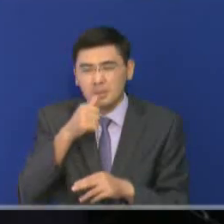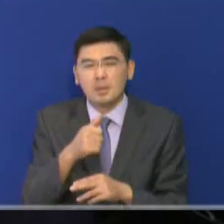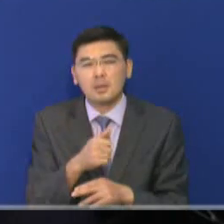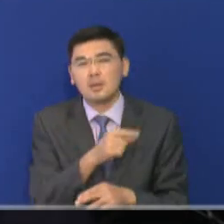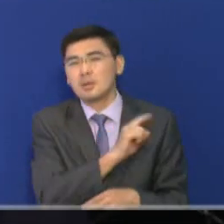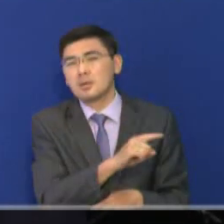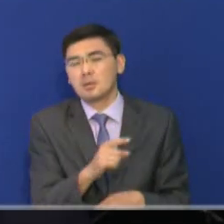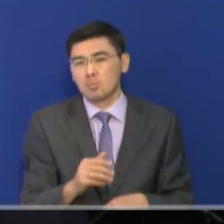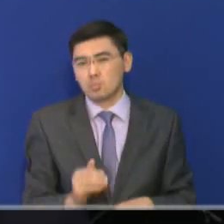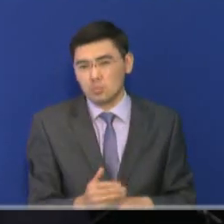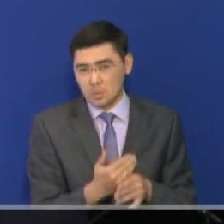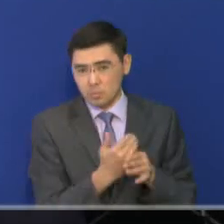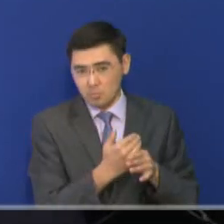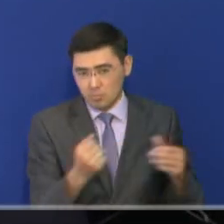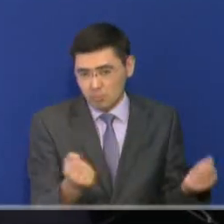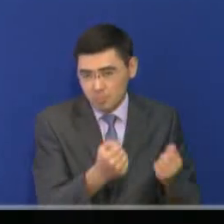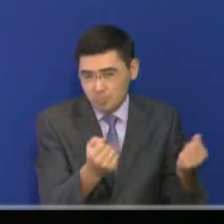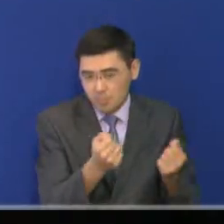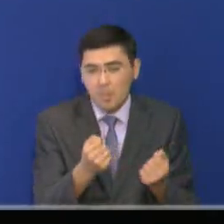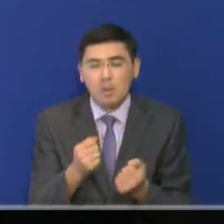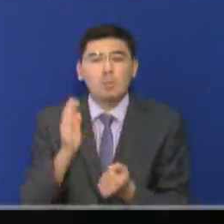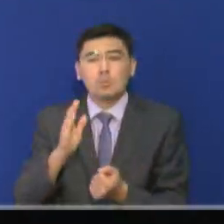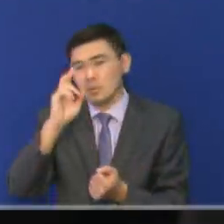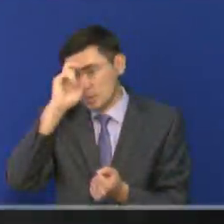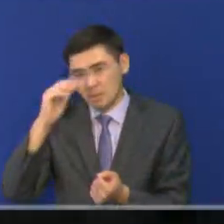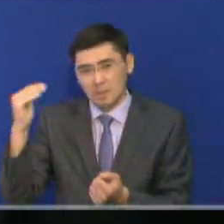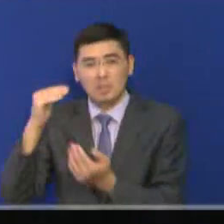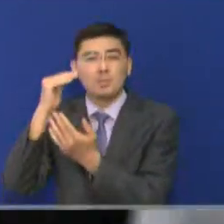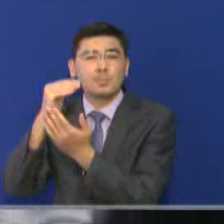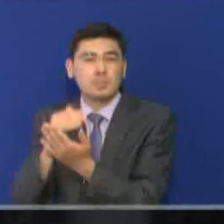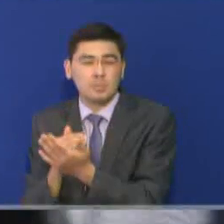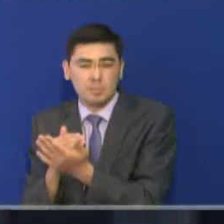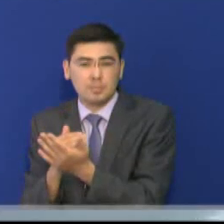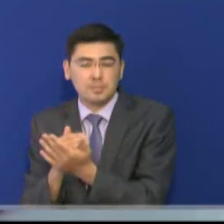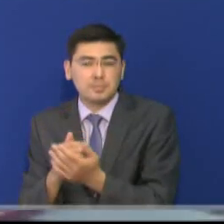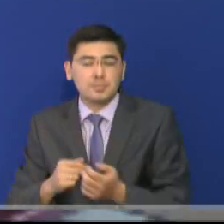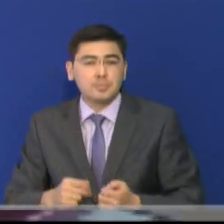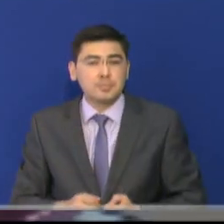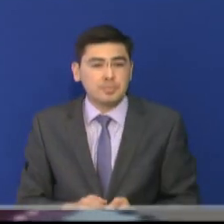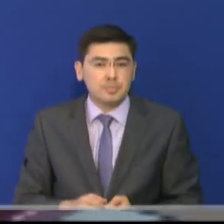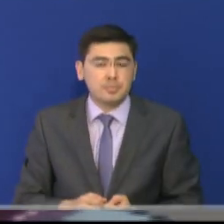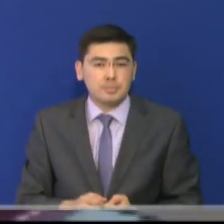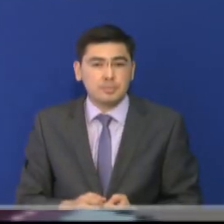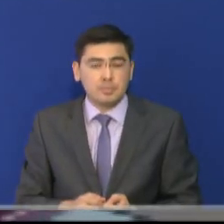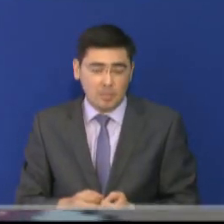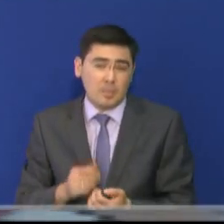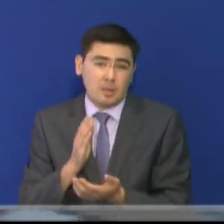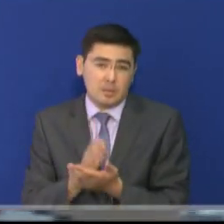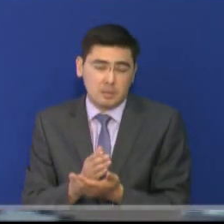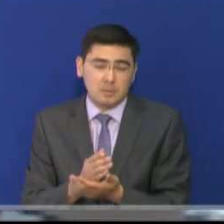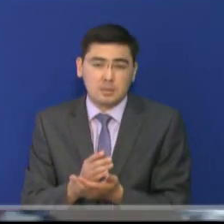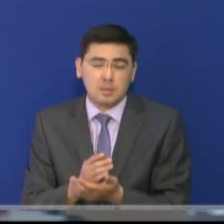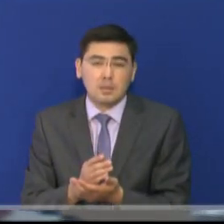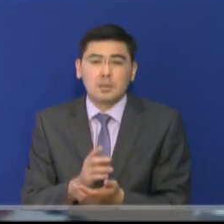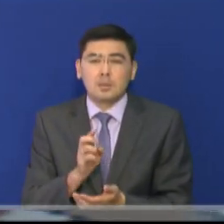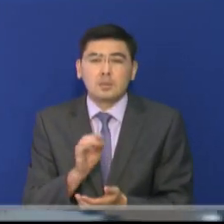бизнеса 2020» в регионе планируется реализовать ряд государственных программ. Такие как «Дорожная карта бизнеса